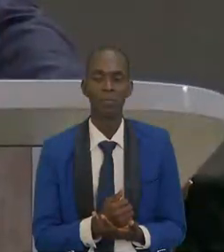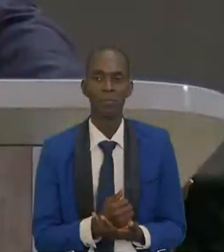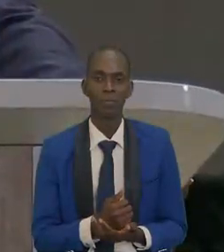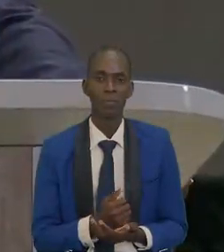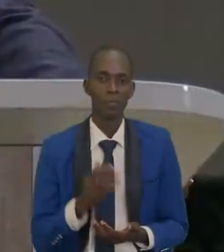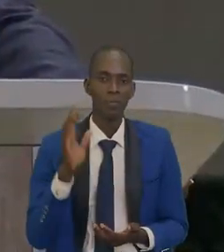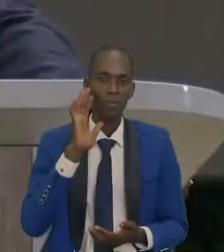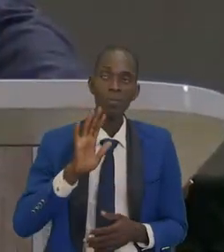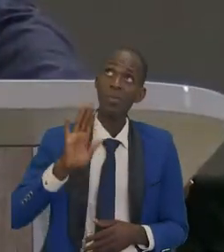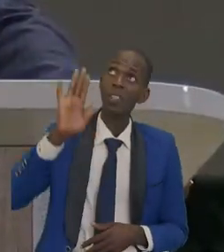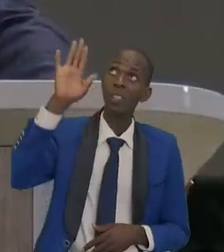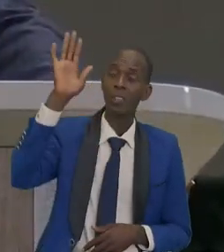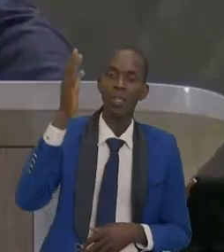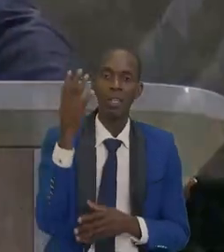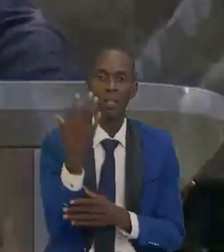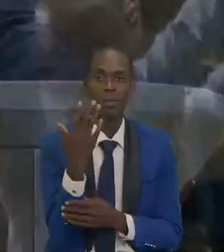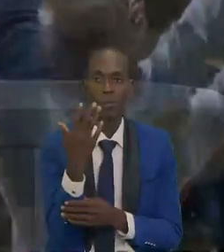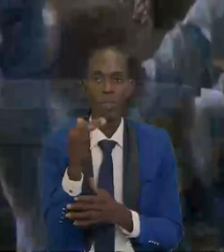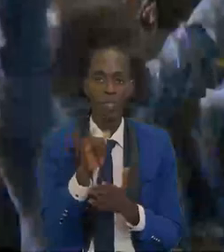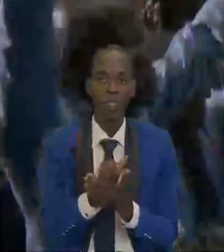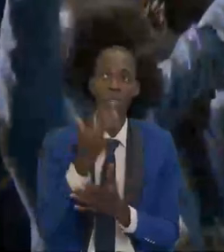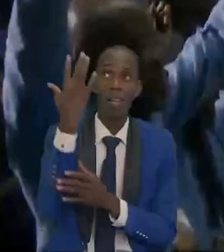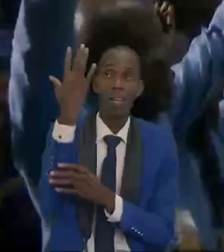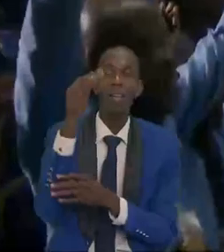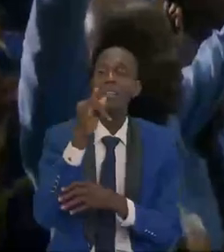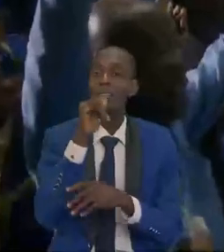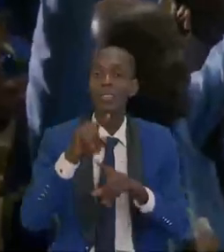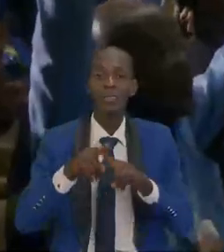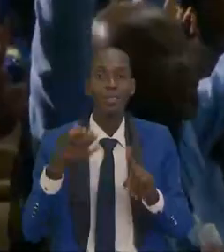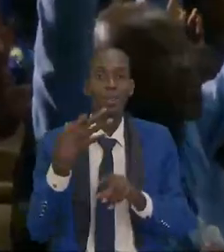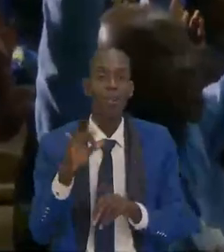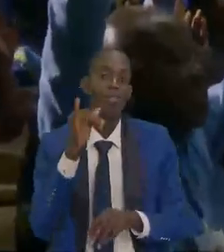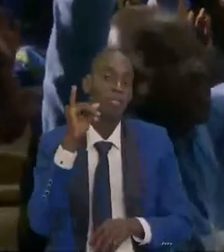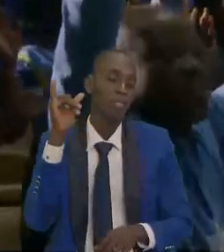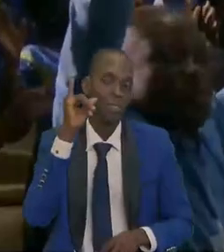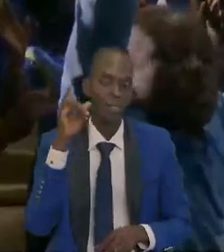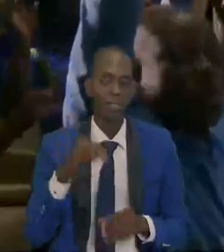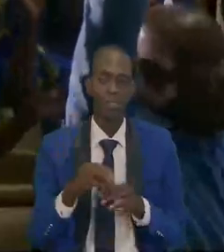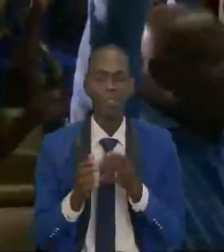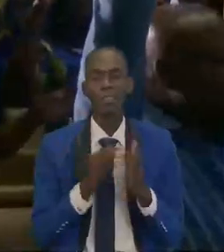Lève tes mains. Cette main est différente de la main d'hier.